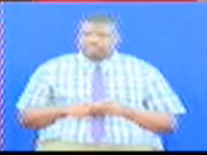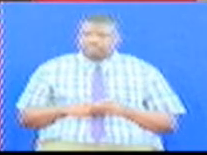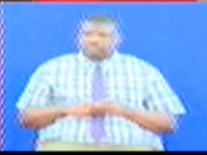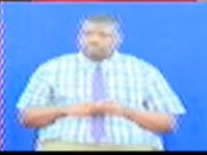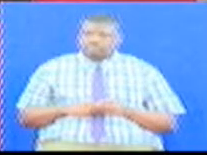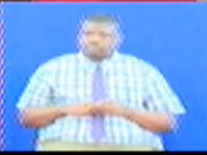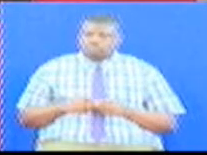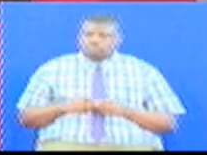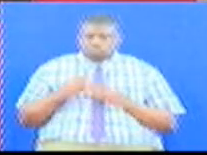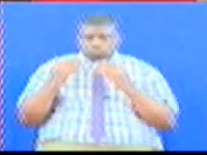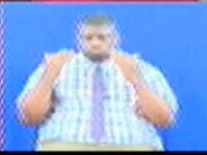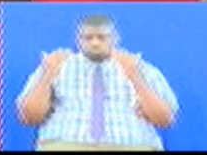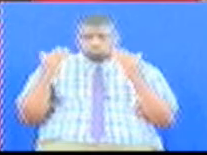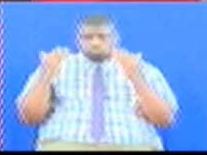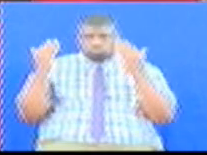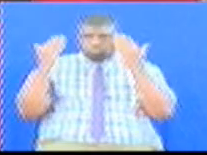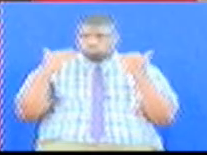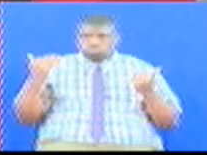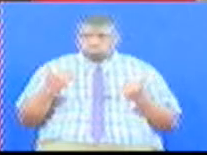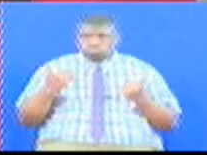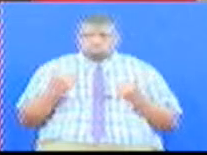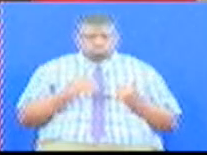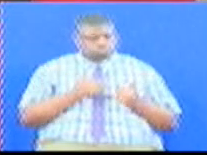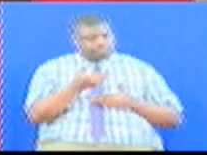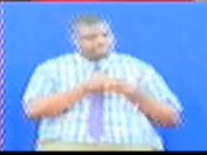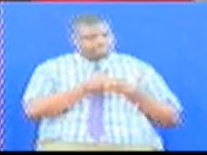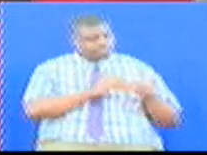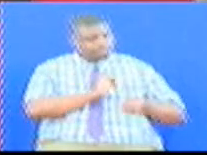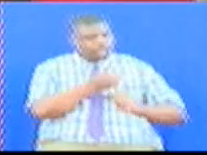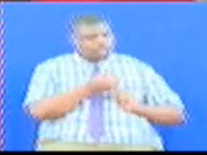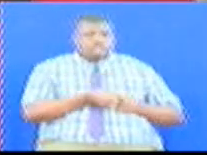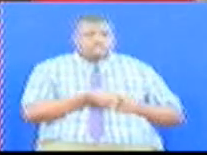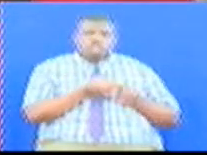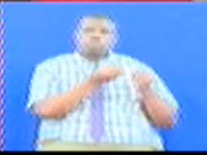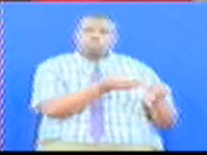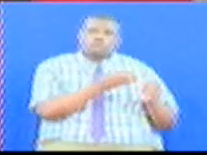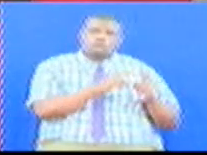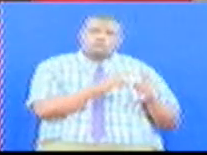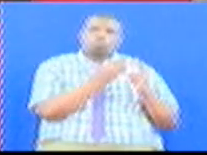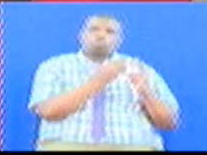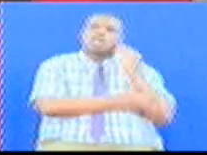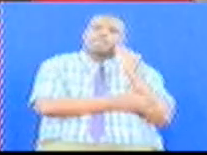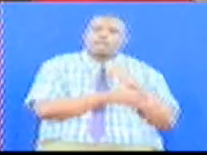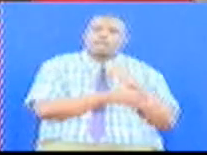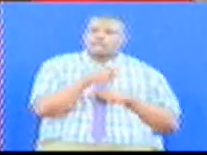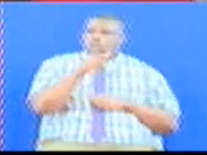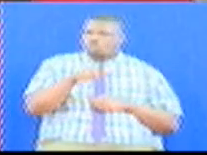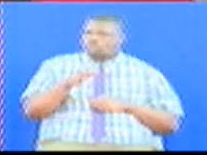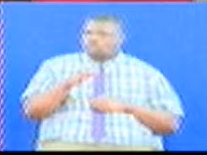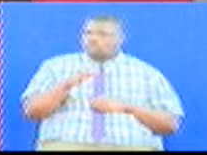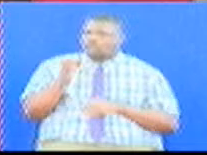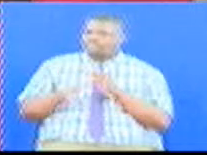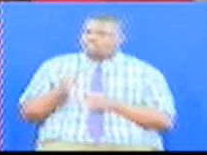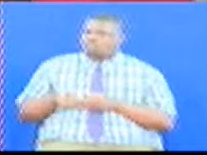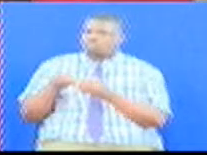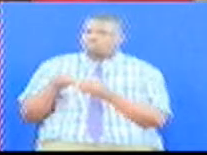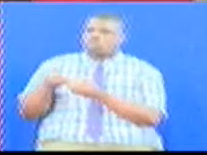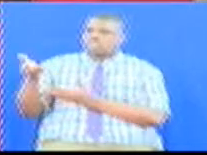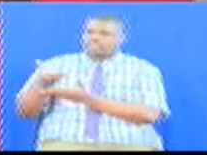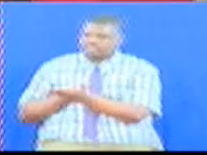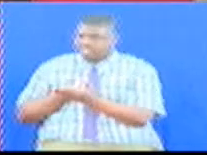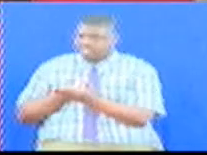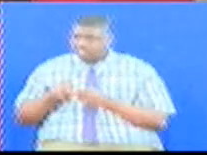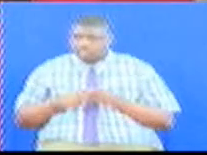ambao jaji mkuu ndio anayetoa vibali au hizo exemption kwa wale ambao wanaonekana wanafaa kupewa certificate of practice